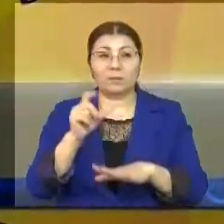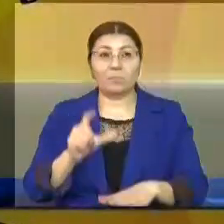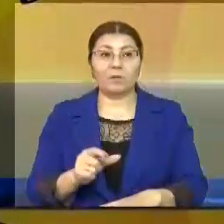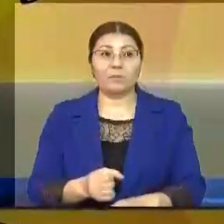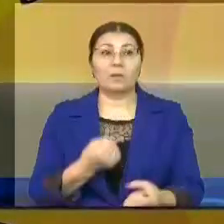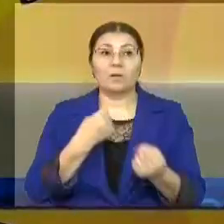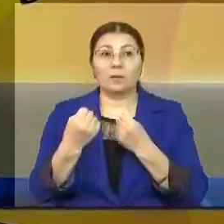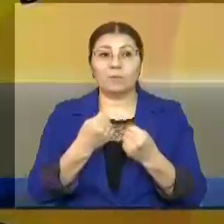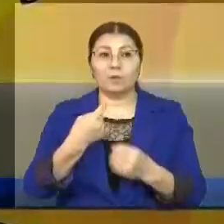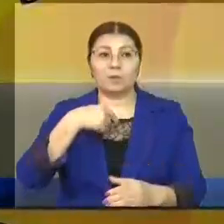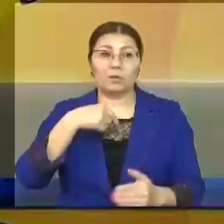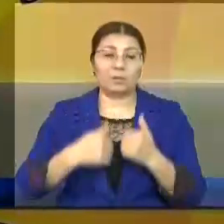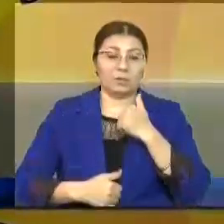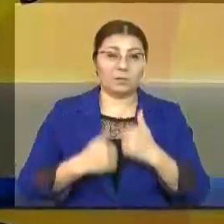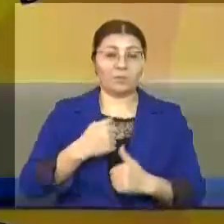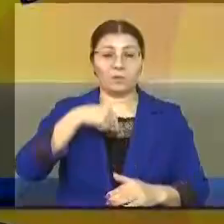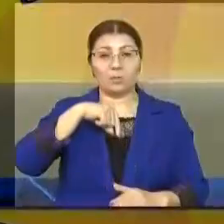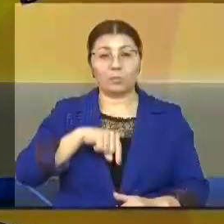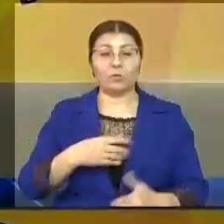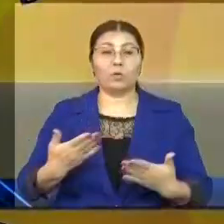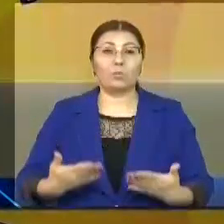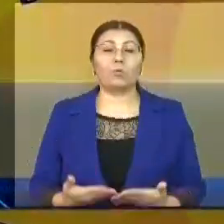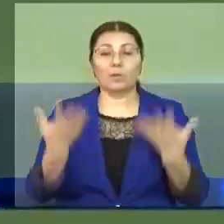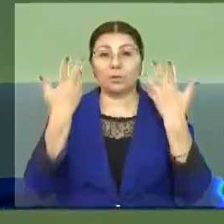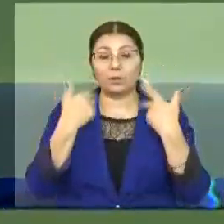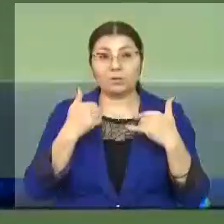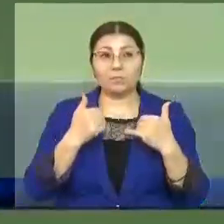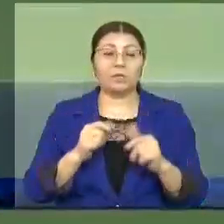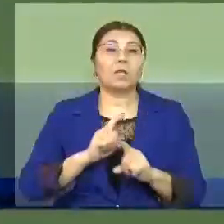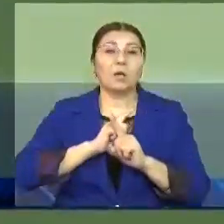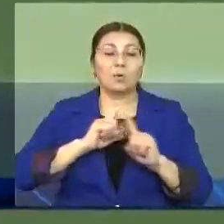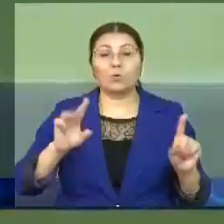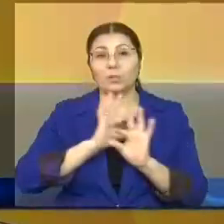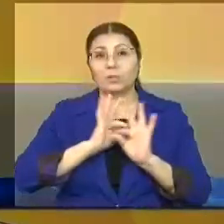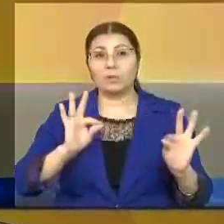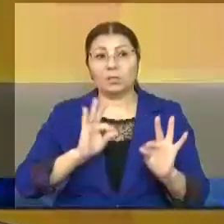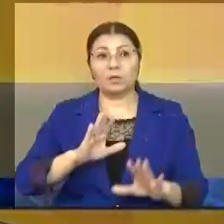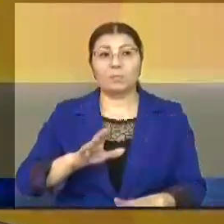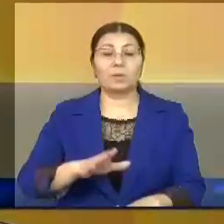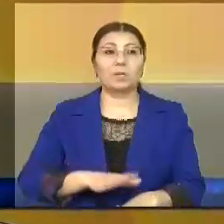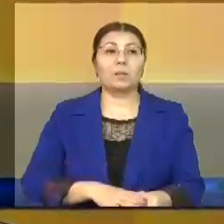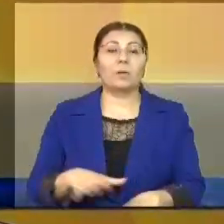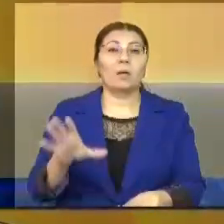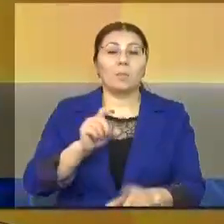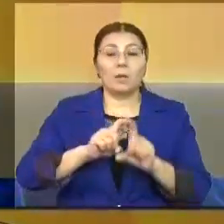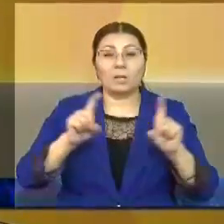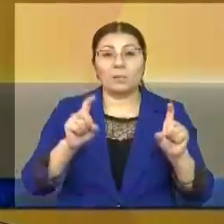мықты. Рухы да, намысы да енді өмірге деген құлшынысты күресі де өте керемет жігіт. Спеш қоларын бәрін